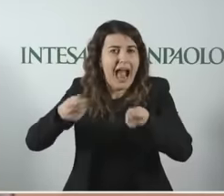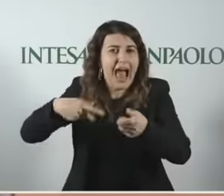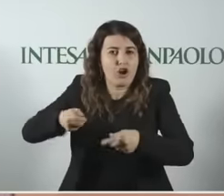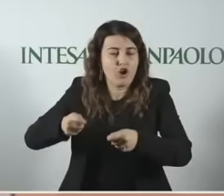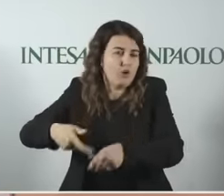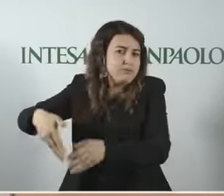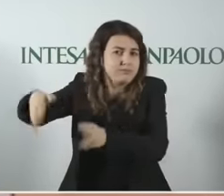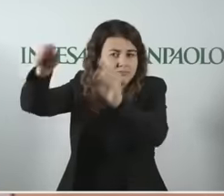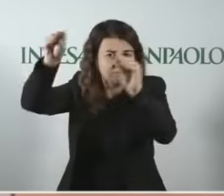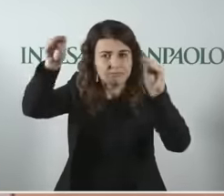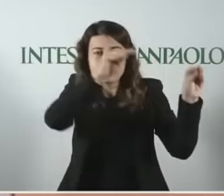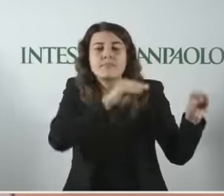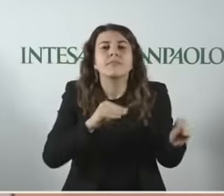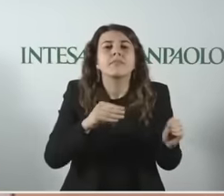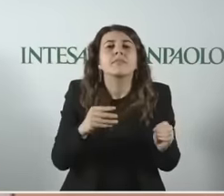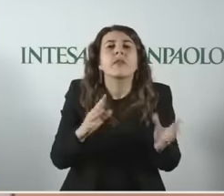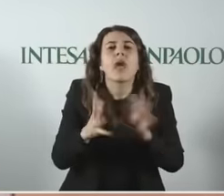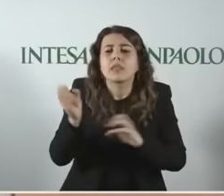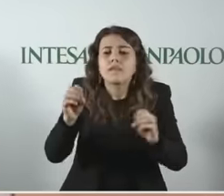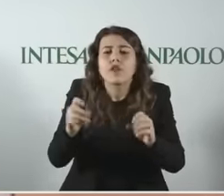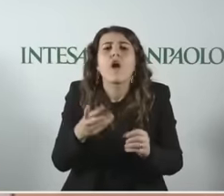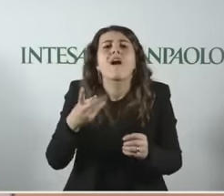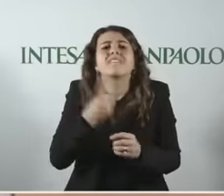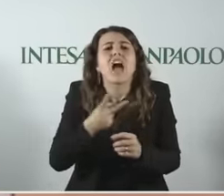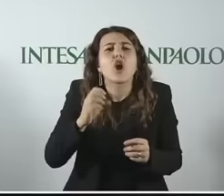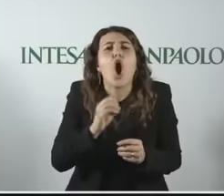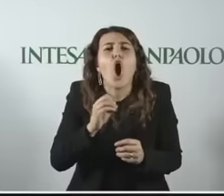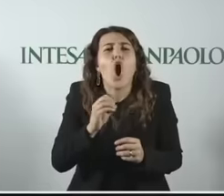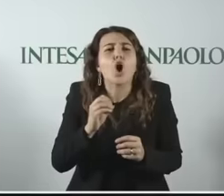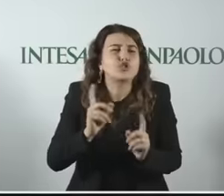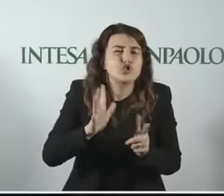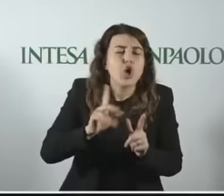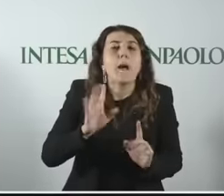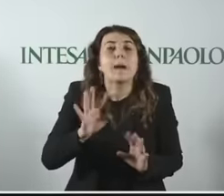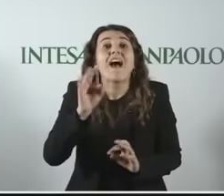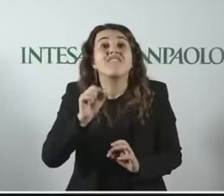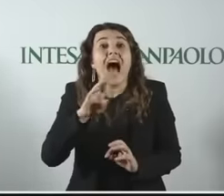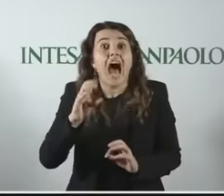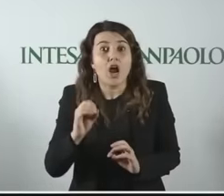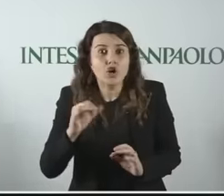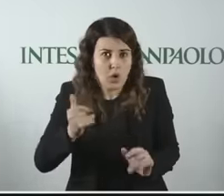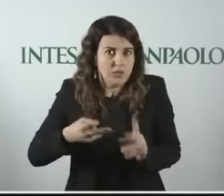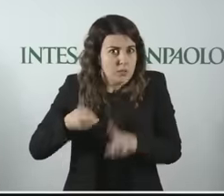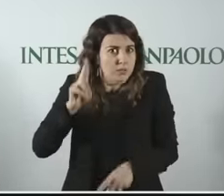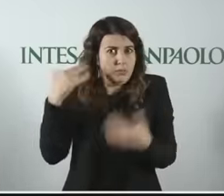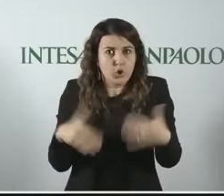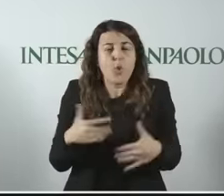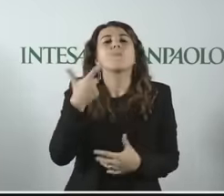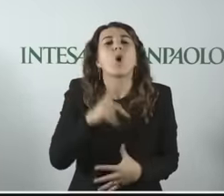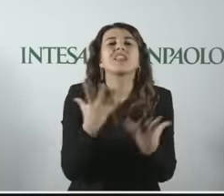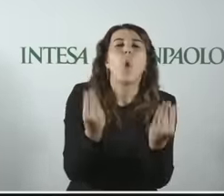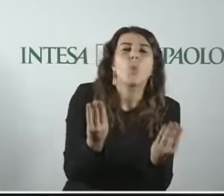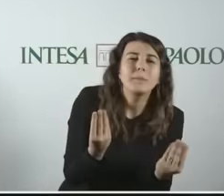Ecco non ci mettevano mica il frumento ma ma neanche tanto l'orzo invece il farro quello sì perché resiste bene all'umidità